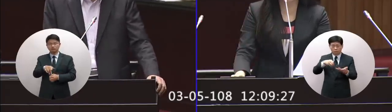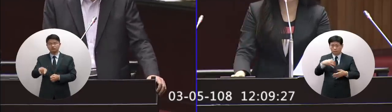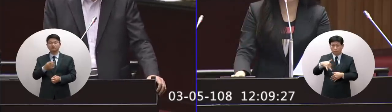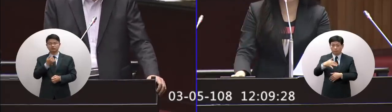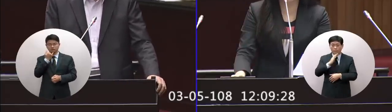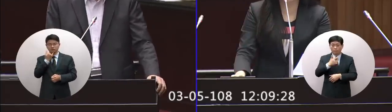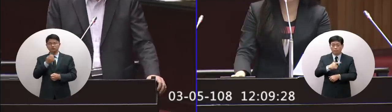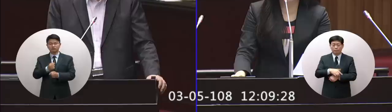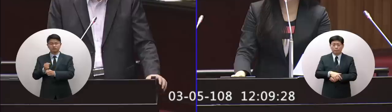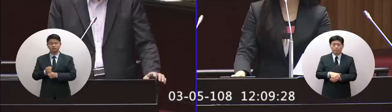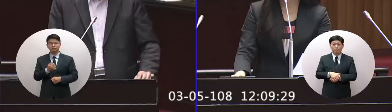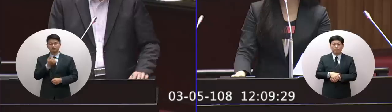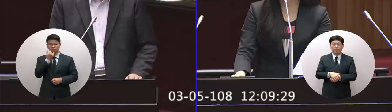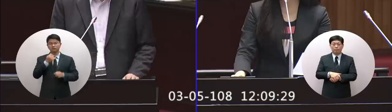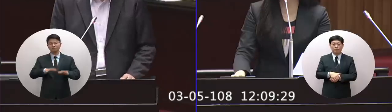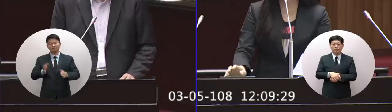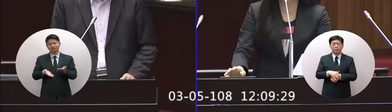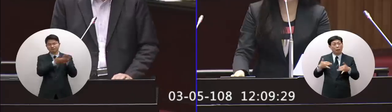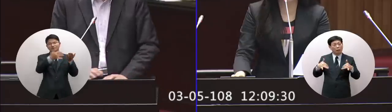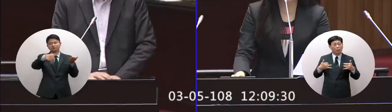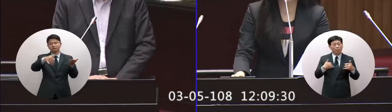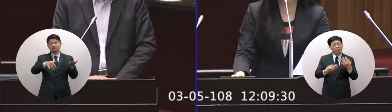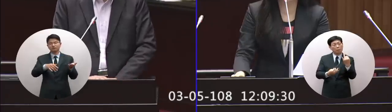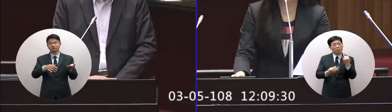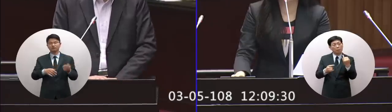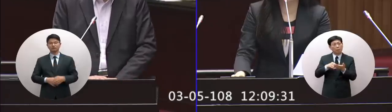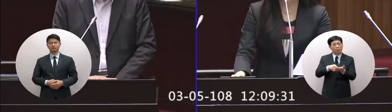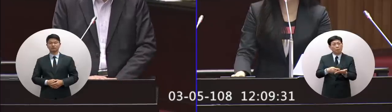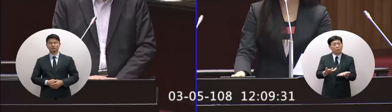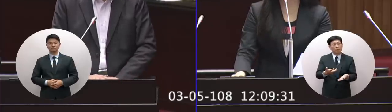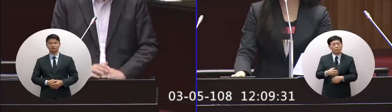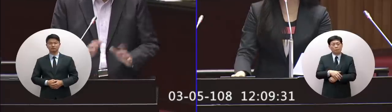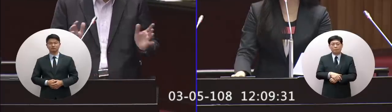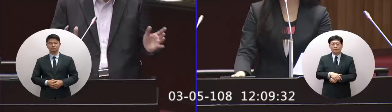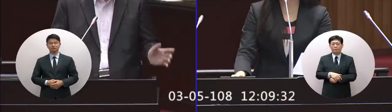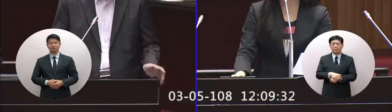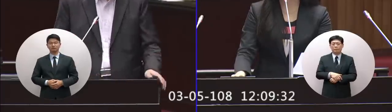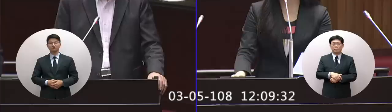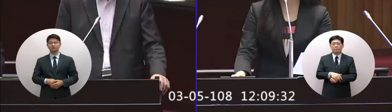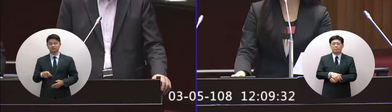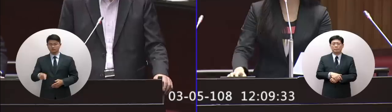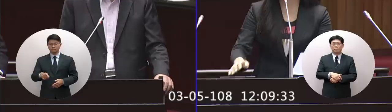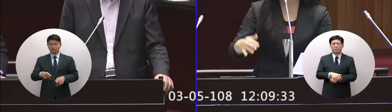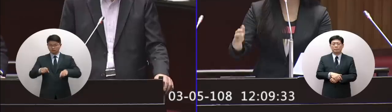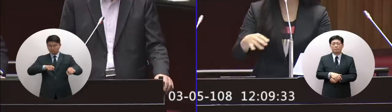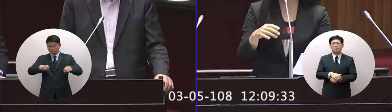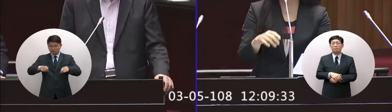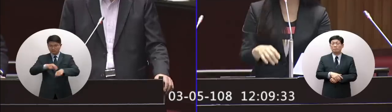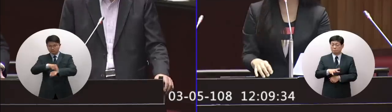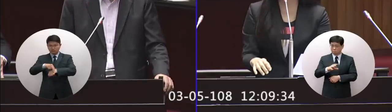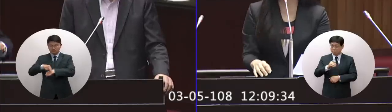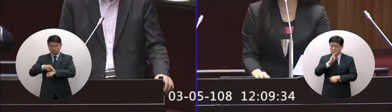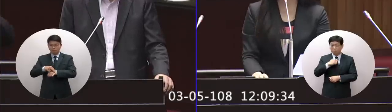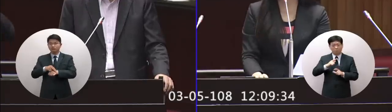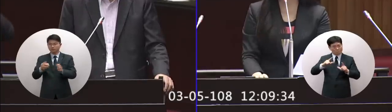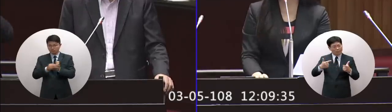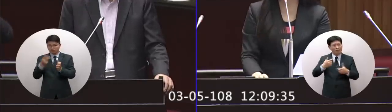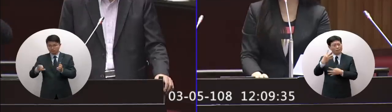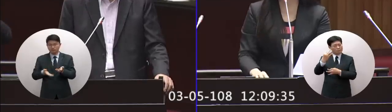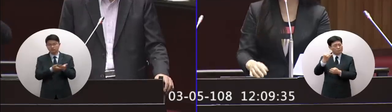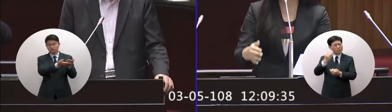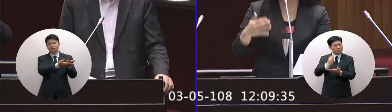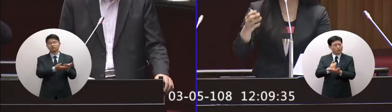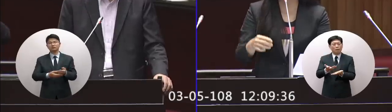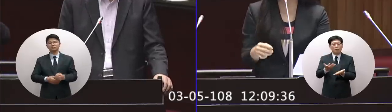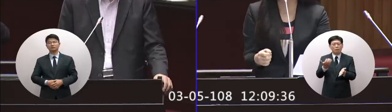还没有送是不是？ 是还没送。 还没送，那你什么时候要送？ 我们还要把相关的计划做整盘的。 有没有那个一个期程吗？院